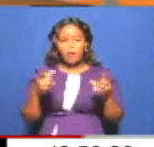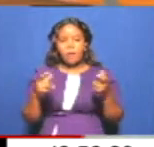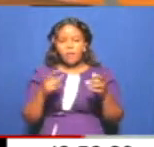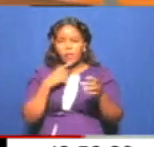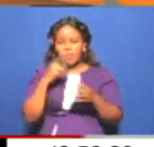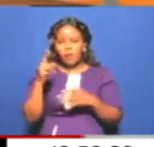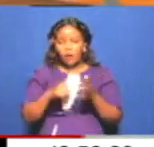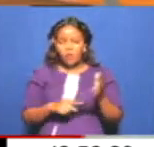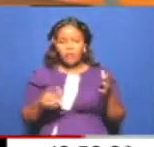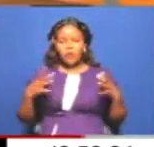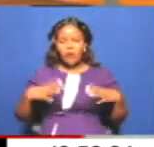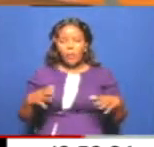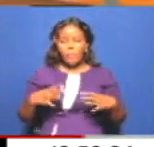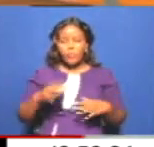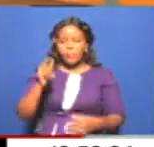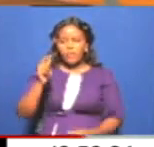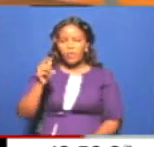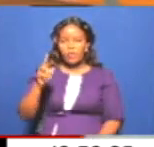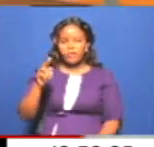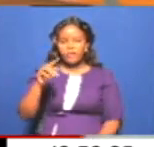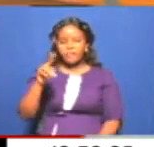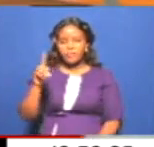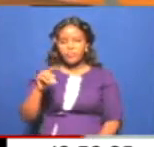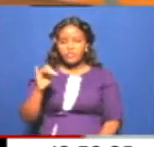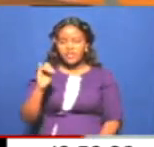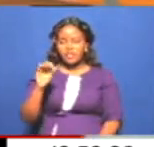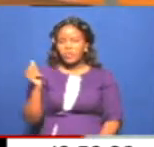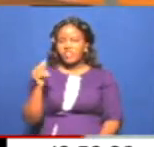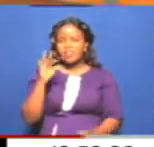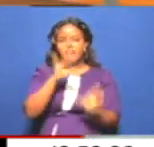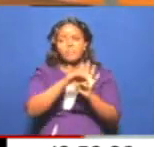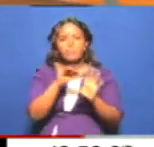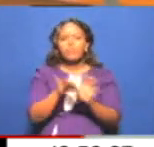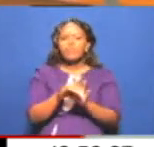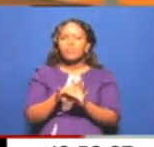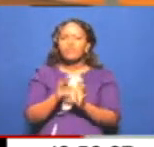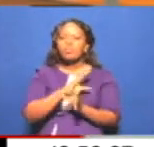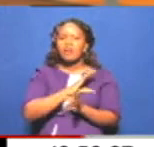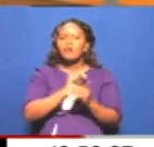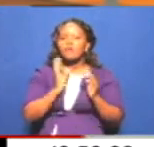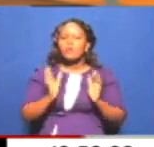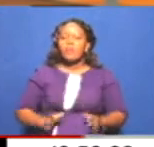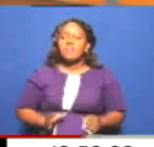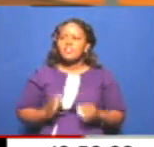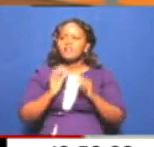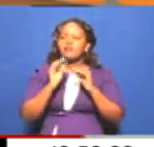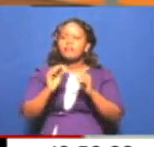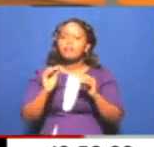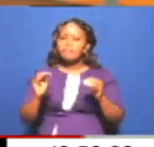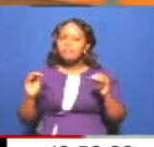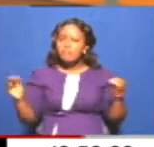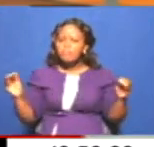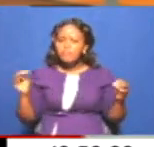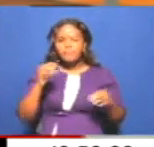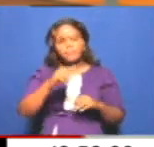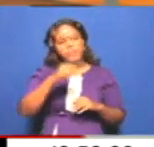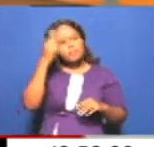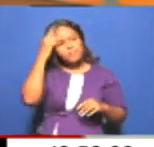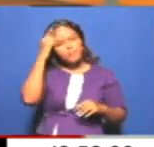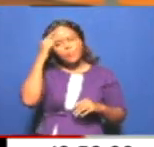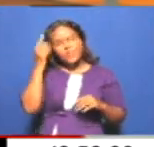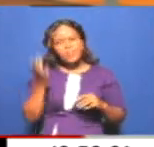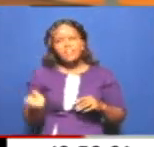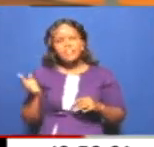Nzoia wasimpigie kura Natembeya. Kwa mtazamo wako, matamshi kama hayo inaonekana